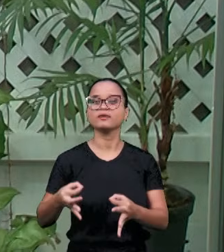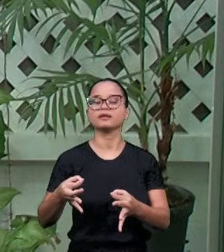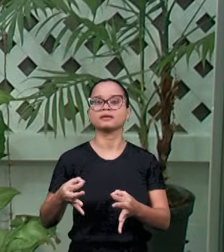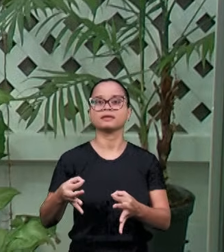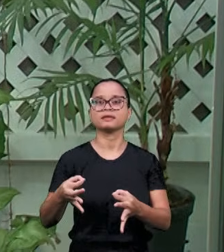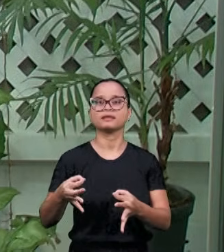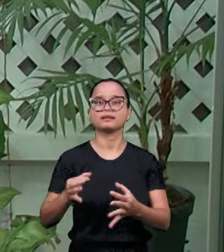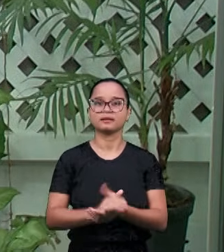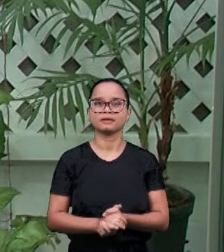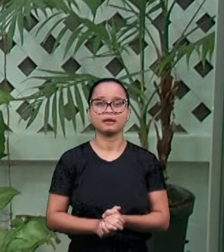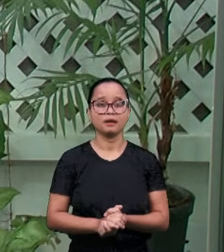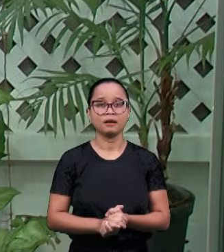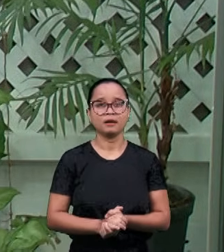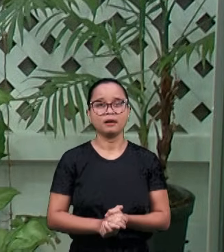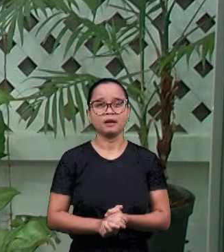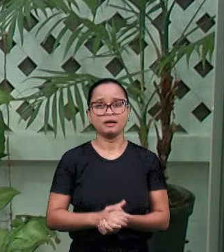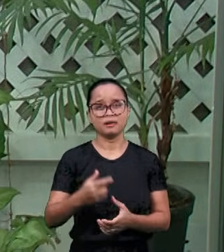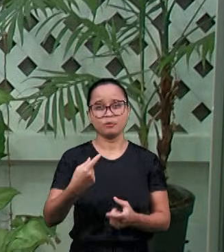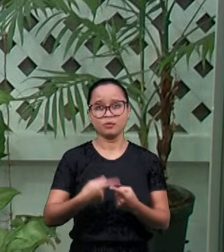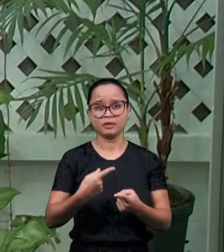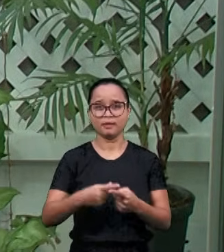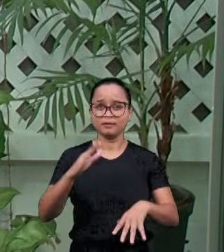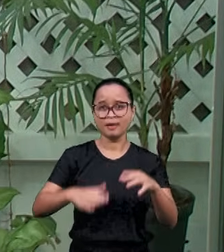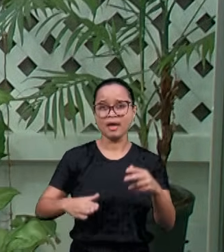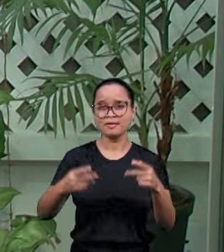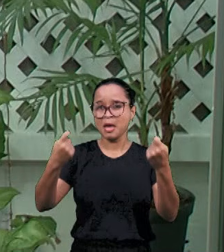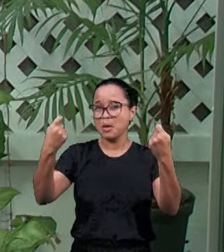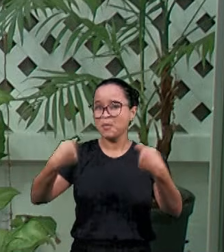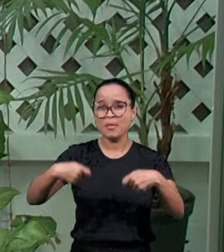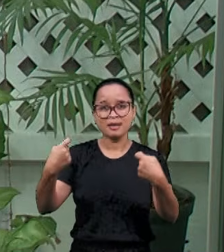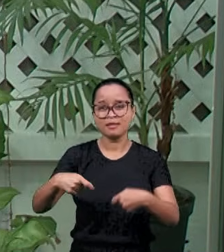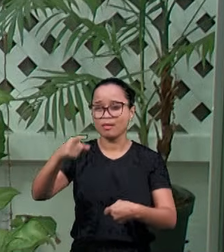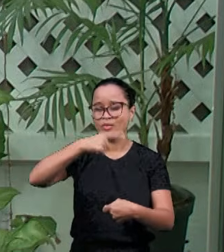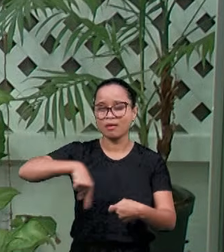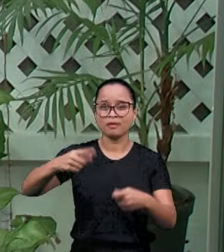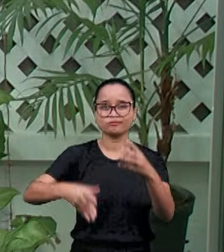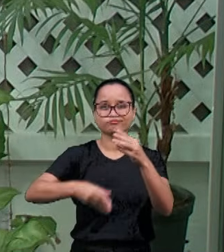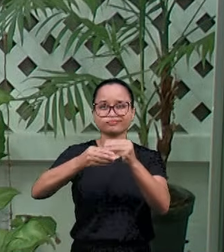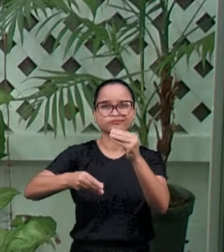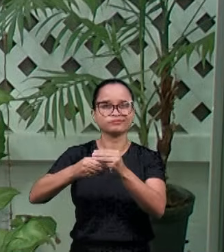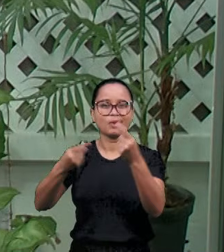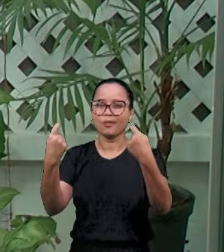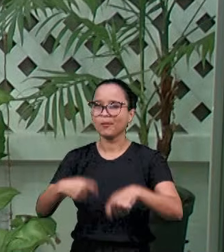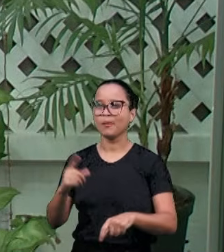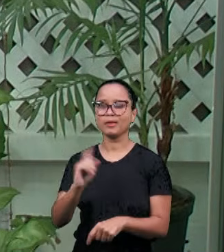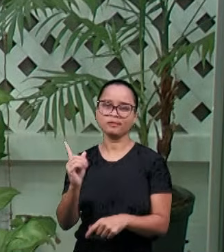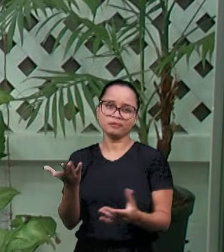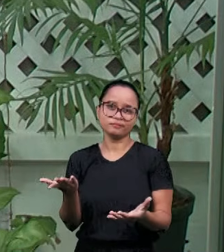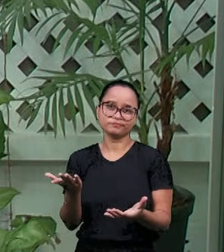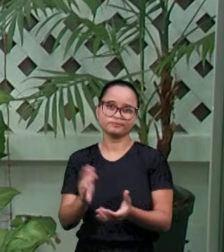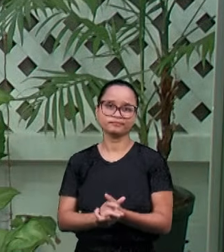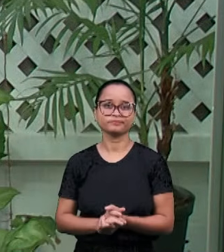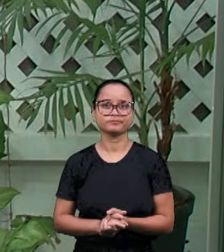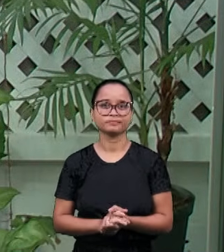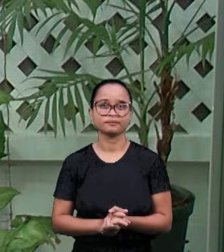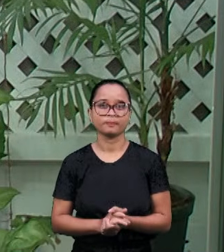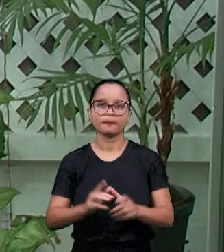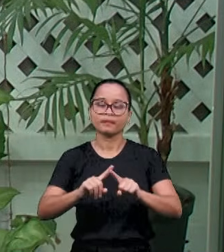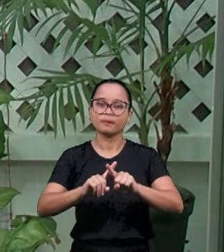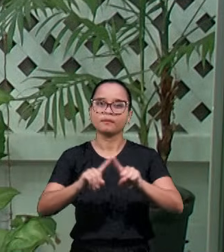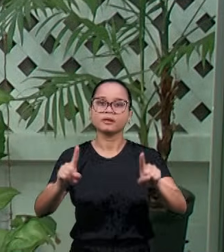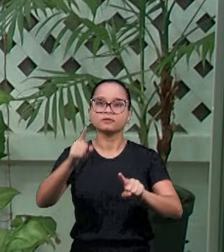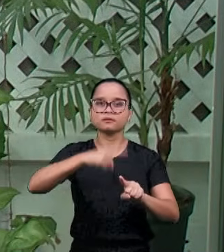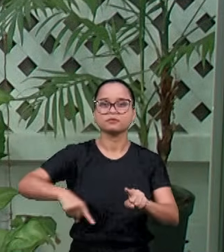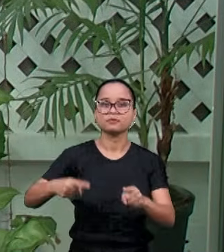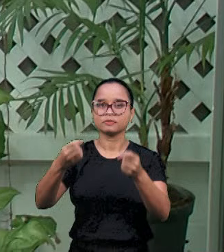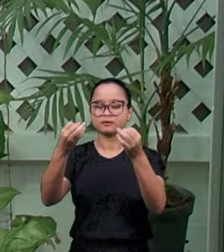qu'on peut même dispenser notre parole ici. Mais ce que nous devons dire sont simplement